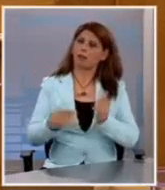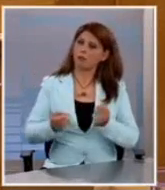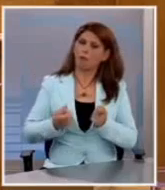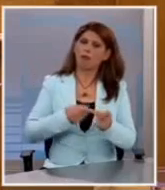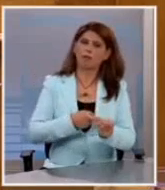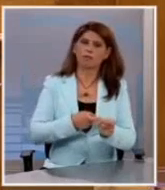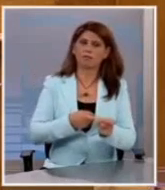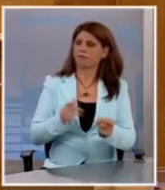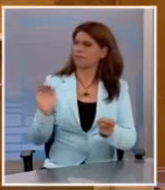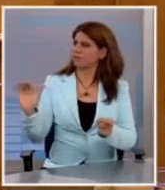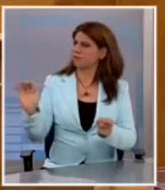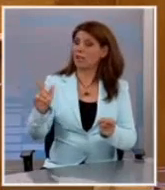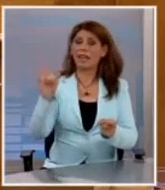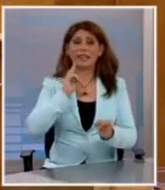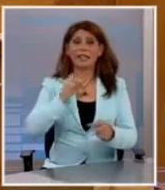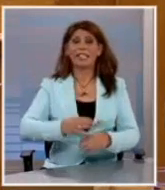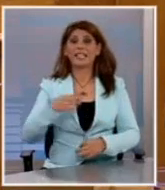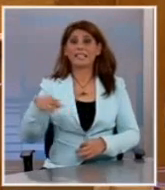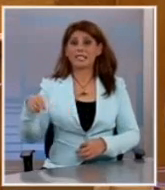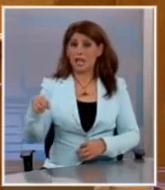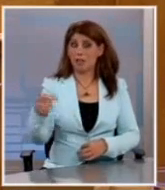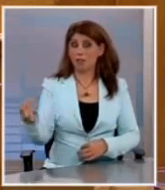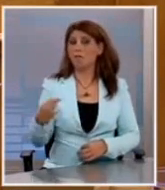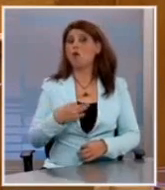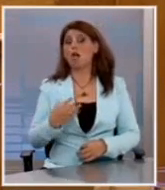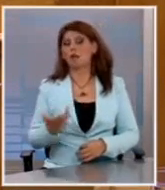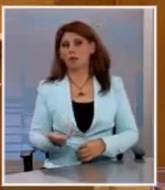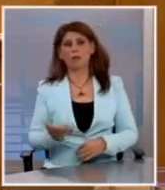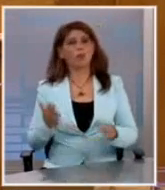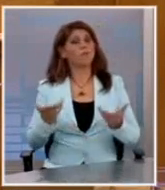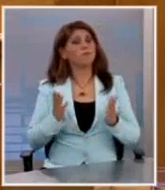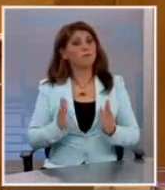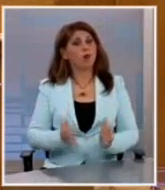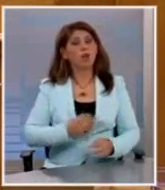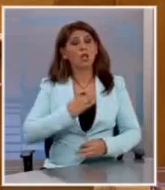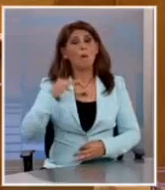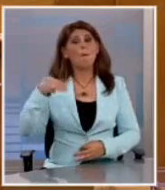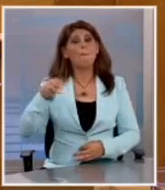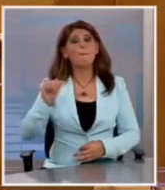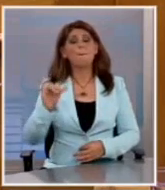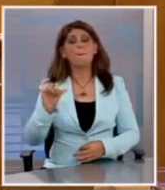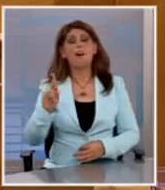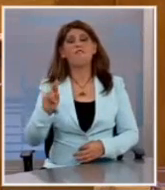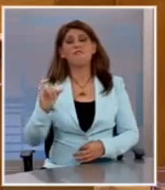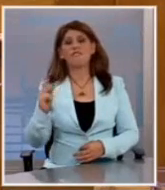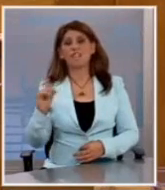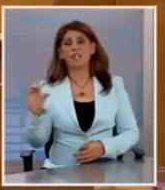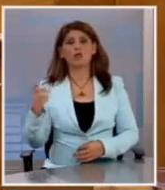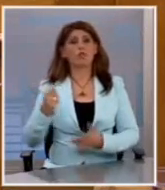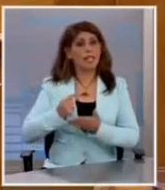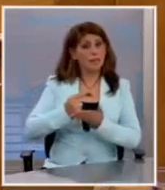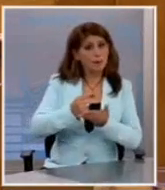Δεν μου λέτε, κυρίες και κύριοι συνάδελφοι, πώς είναι δυνατόν ο κύριος Μαυρίκος να έχει